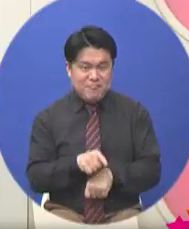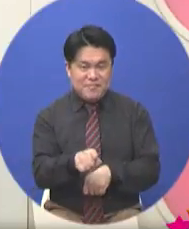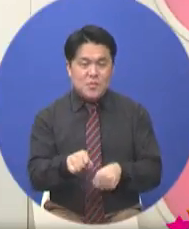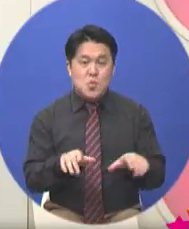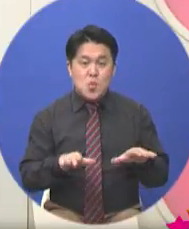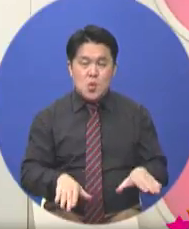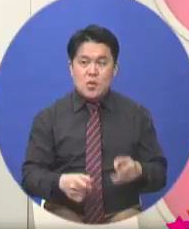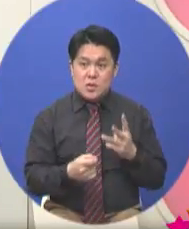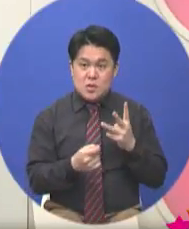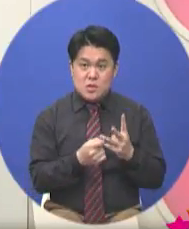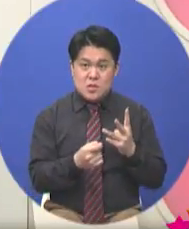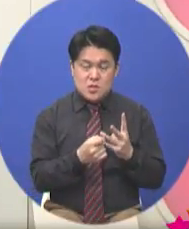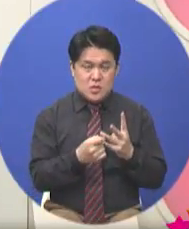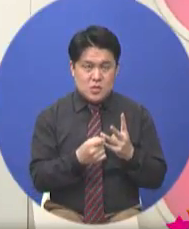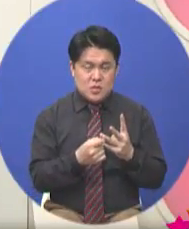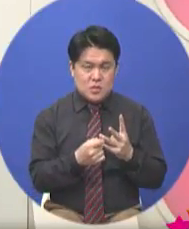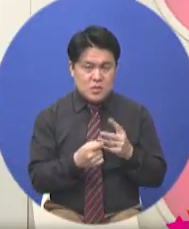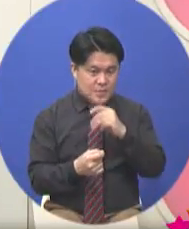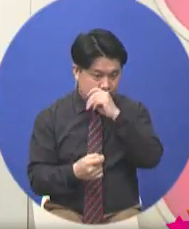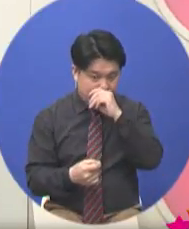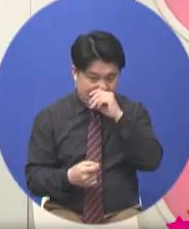오늘 세 번째 이제 저기